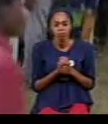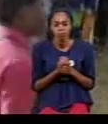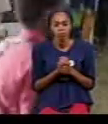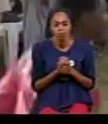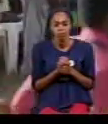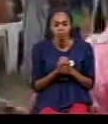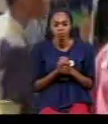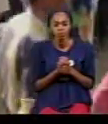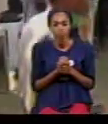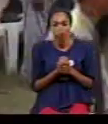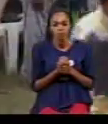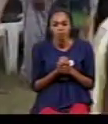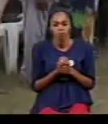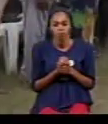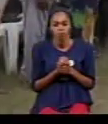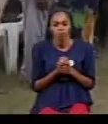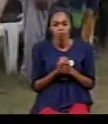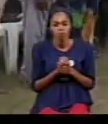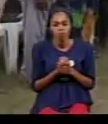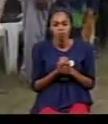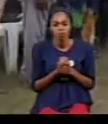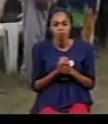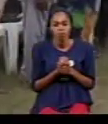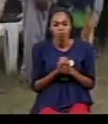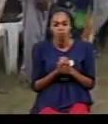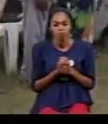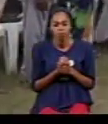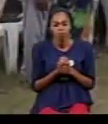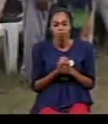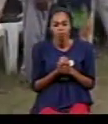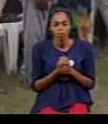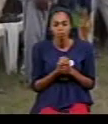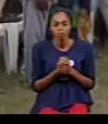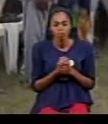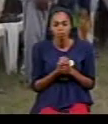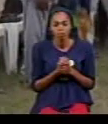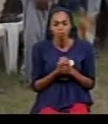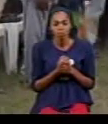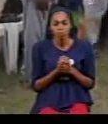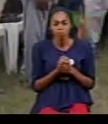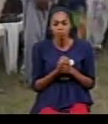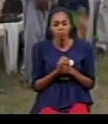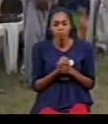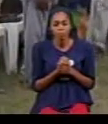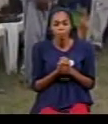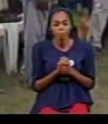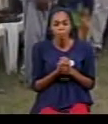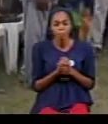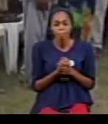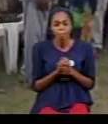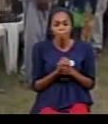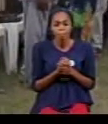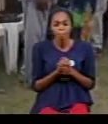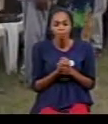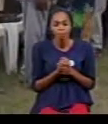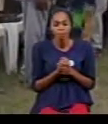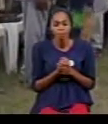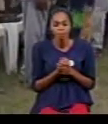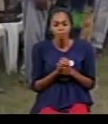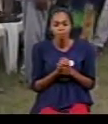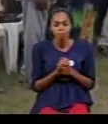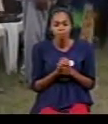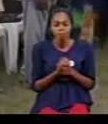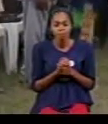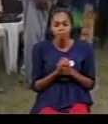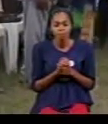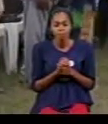Yes, mo fe ke mo bayi wi pe tori gongo to ti so latẹyin wa eyin ti e ti